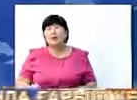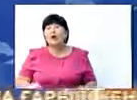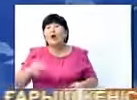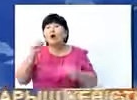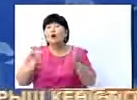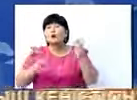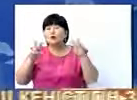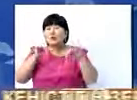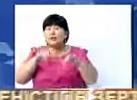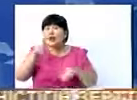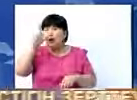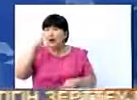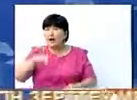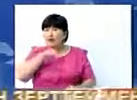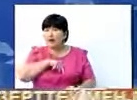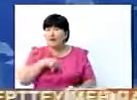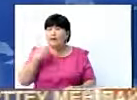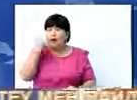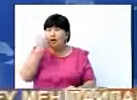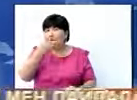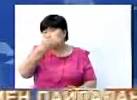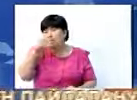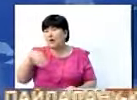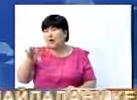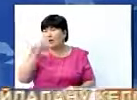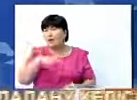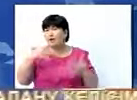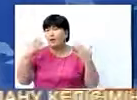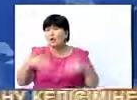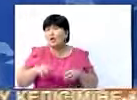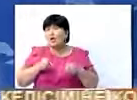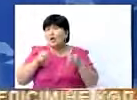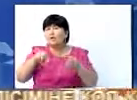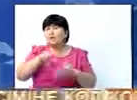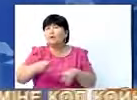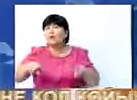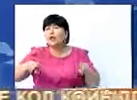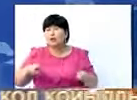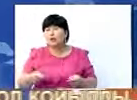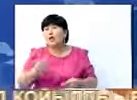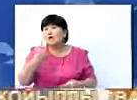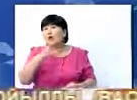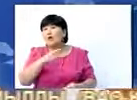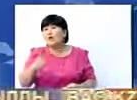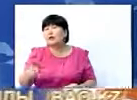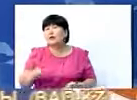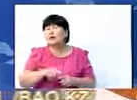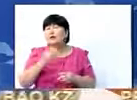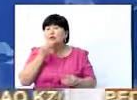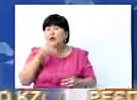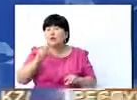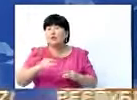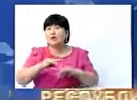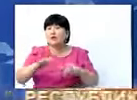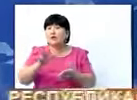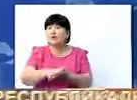Сот іс қарады. Адами қасиетін, ар-ұятын ұмытып, бәрінен жұрдай болып, қылмысқа барғандар құрықталды. Бір кездері асын ішкен үйдің дастарханын